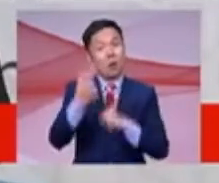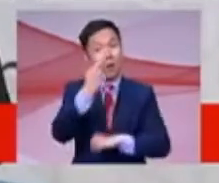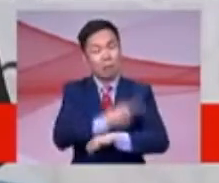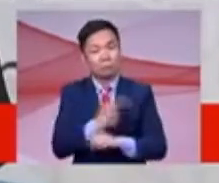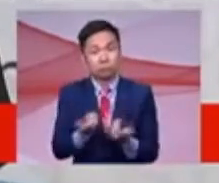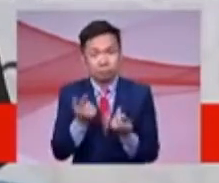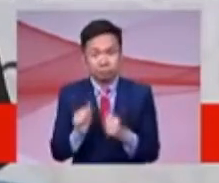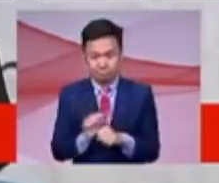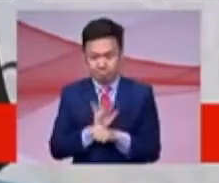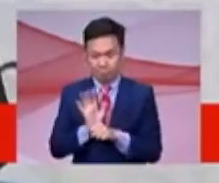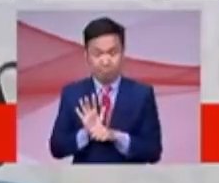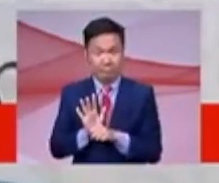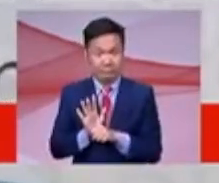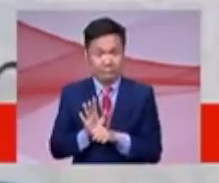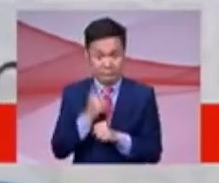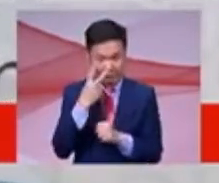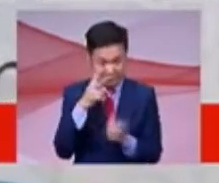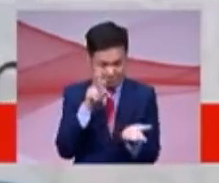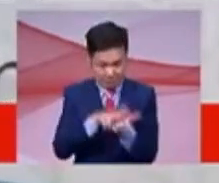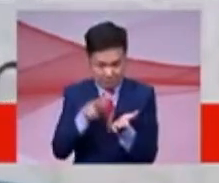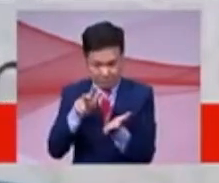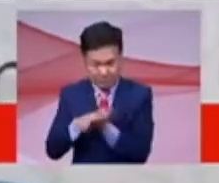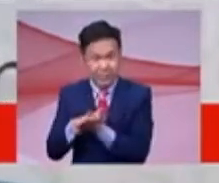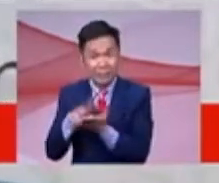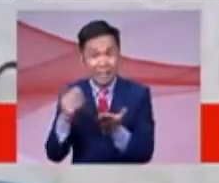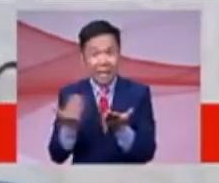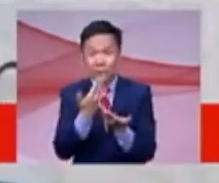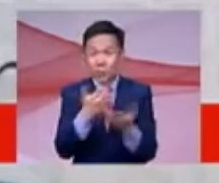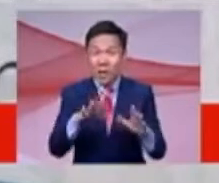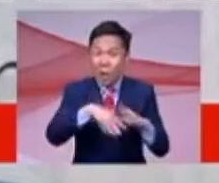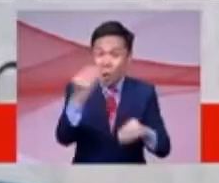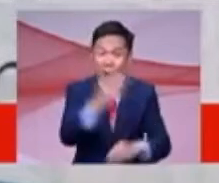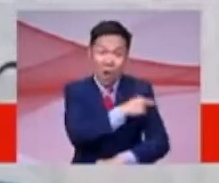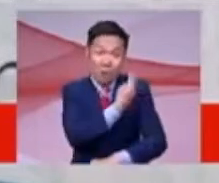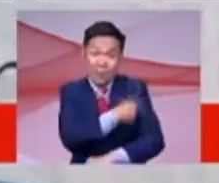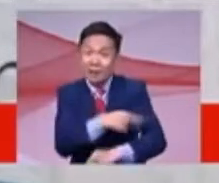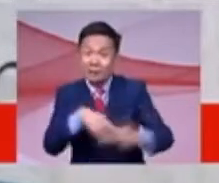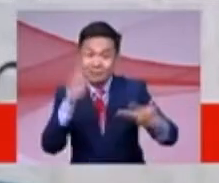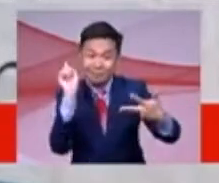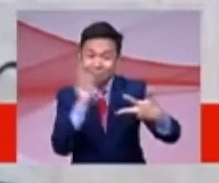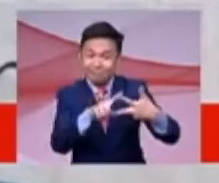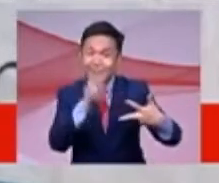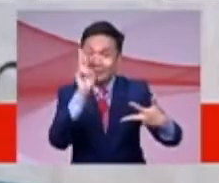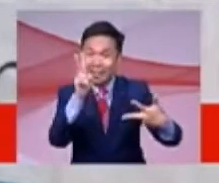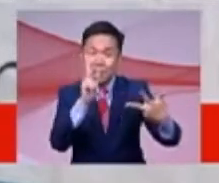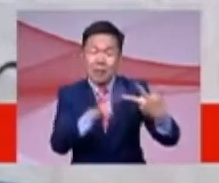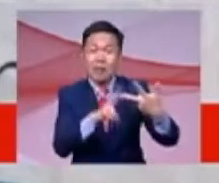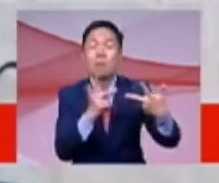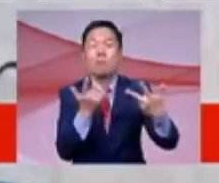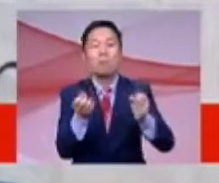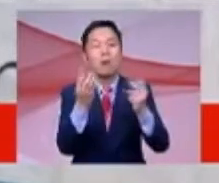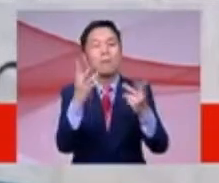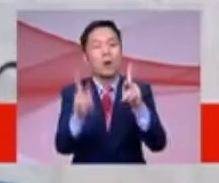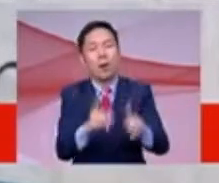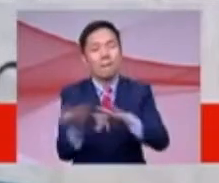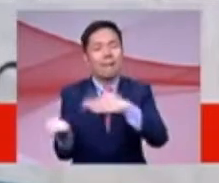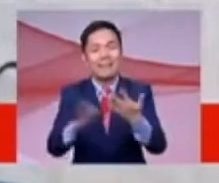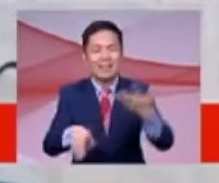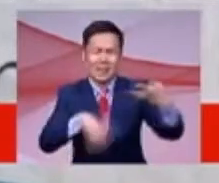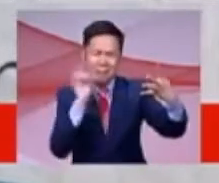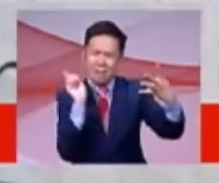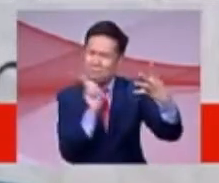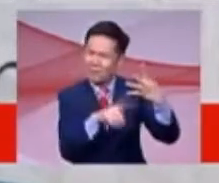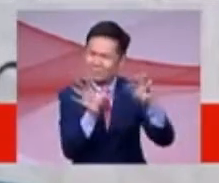yang dikesan dan juga kes harian yang pulih. Dan yang ketiga, melihat kepada kematian. Yang keempat, yang